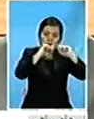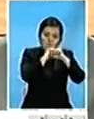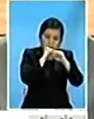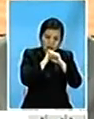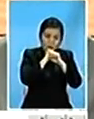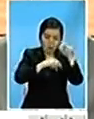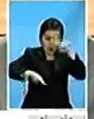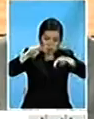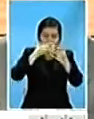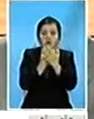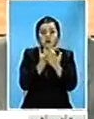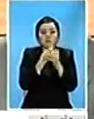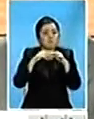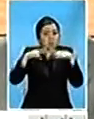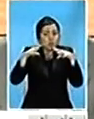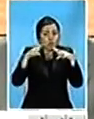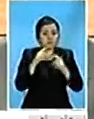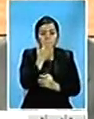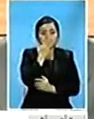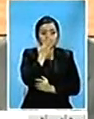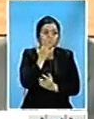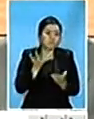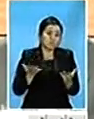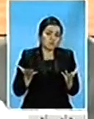สิ้นเชิงทำไมท่านเงียบเป็นป่าซาก